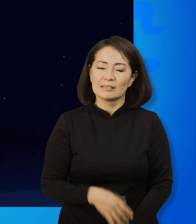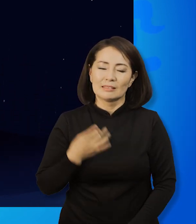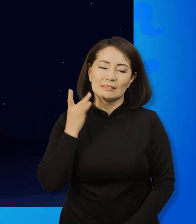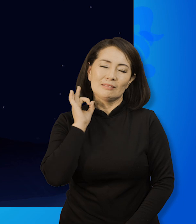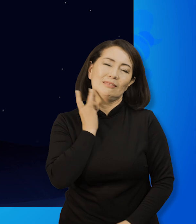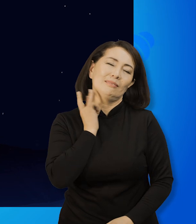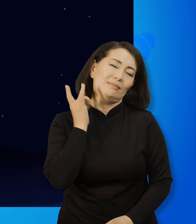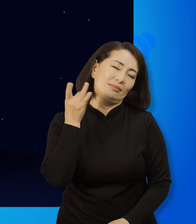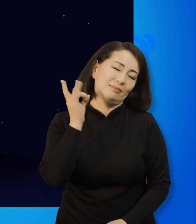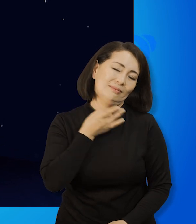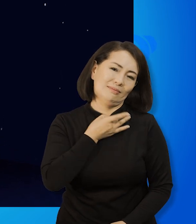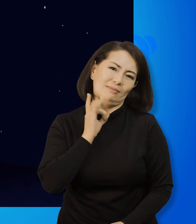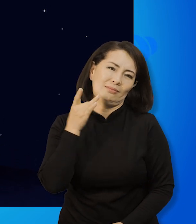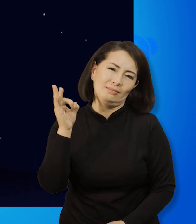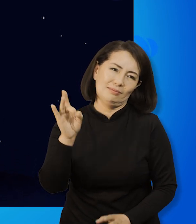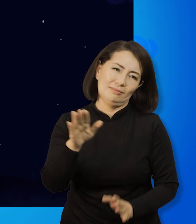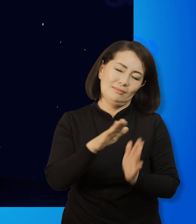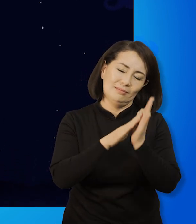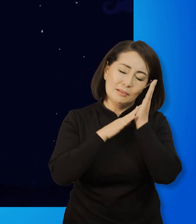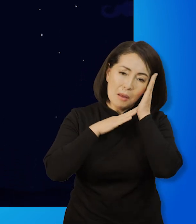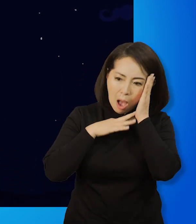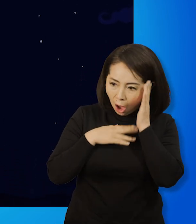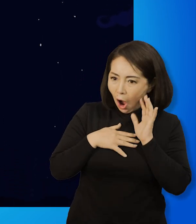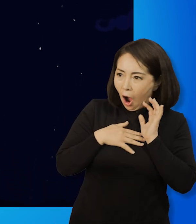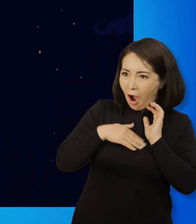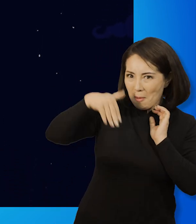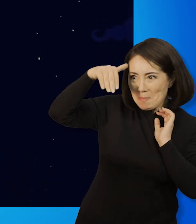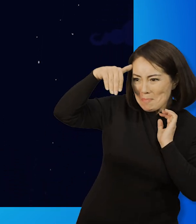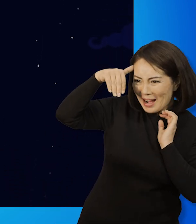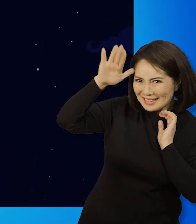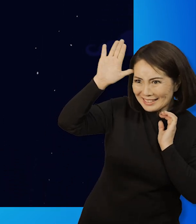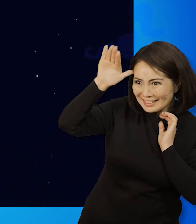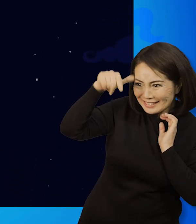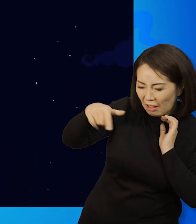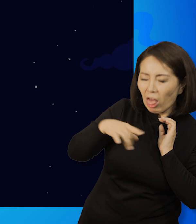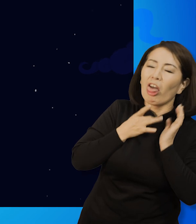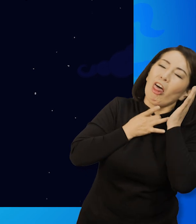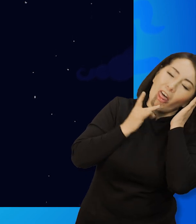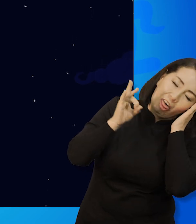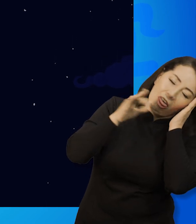Хүй. Басар хорхираад байна.